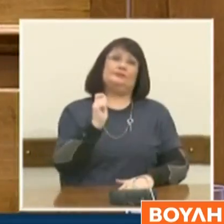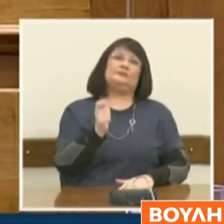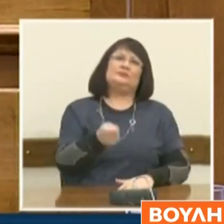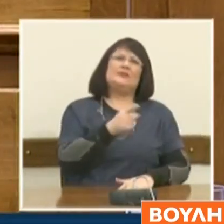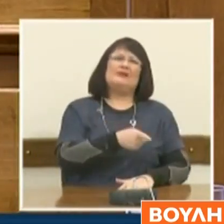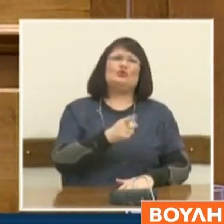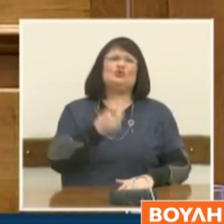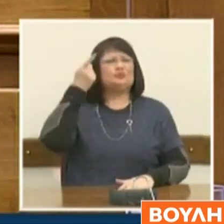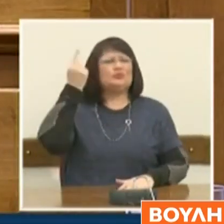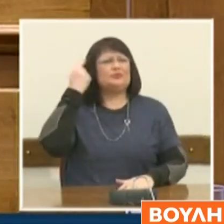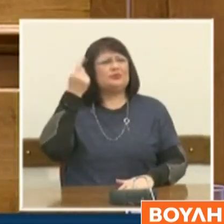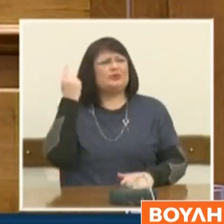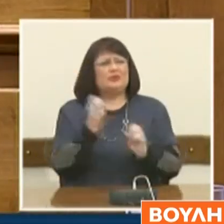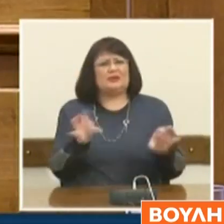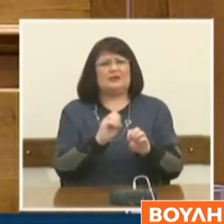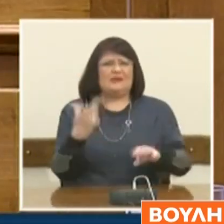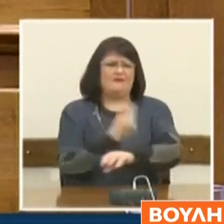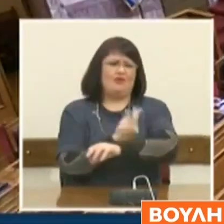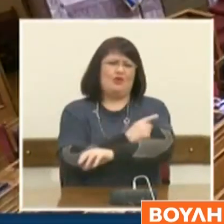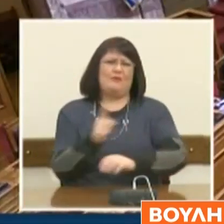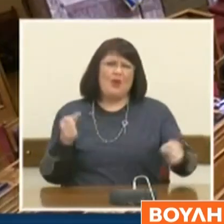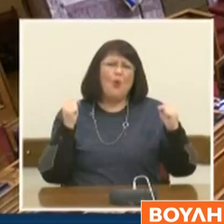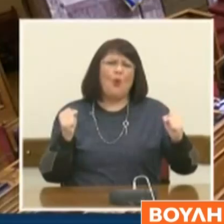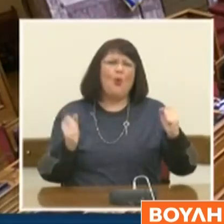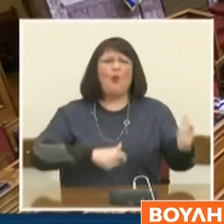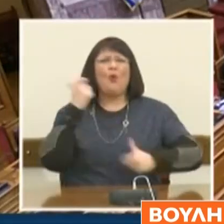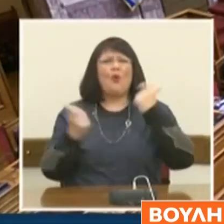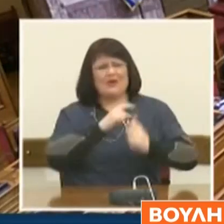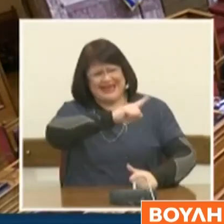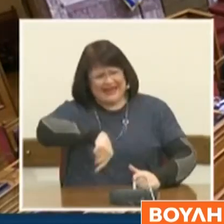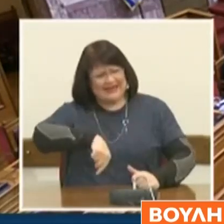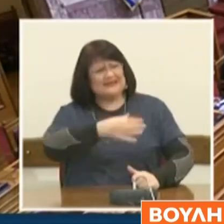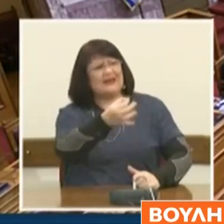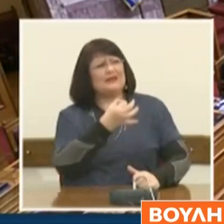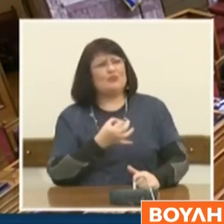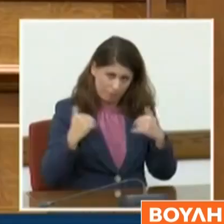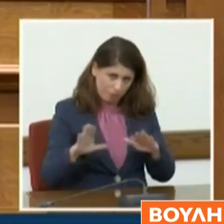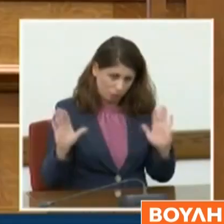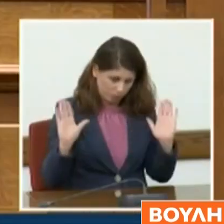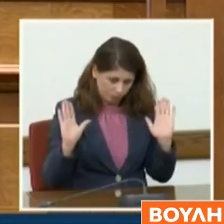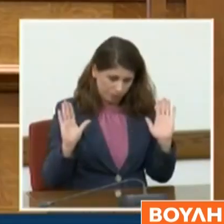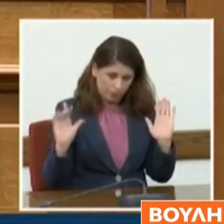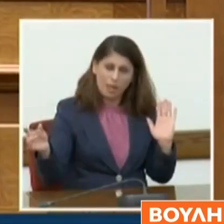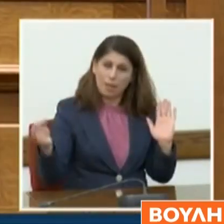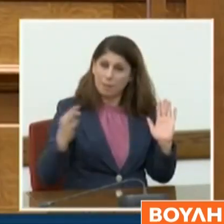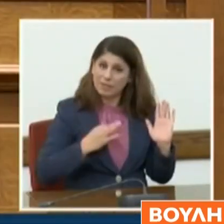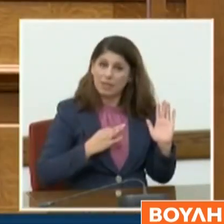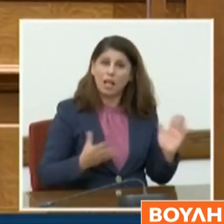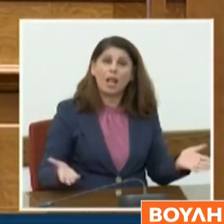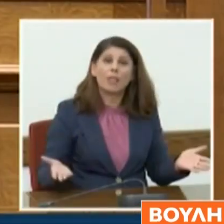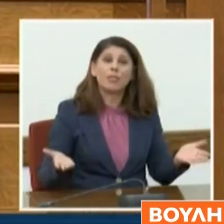ψεκασμένους να κάνουν καμπάνια ενάντια στον εμβολιασμό και έρχεστε μετά εδώ και λέτε ότι η αντιπολίτευση φταίει. Μας λέγατε ότι δεν υπάρχουν